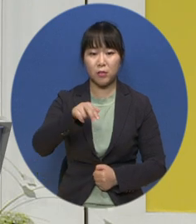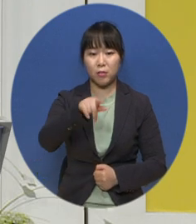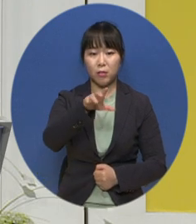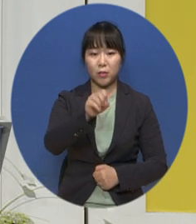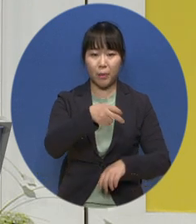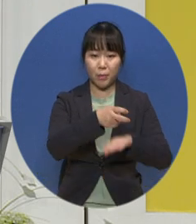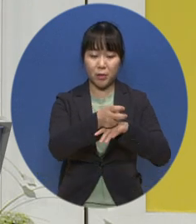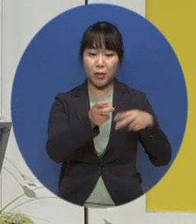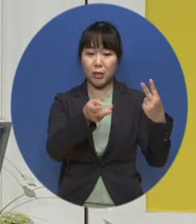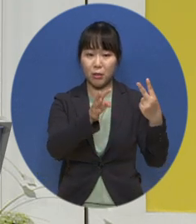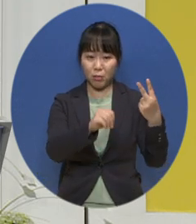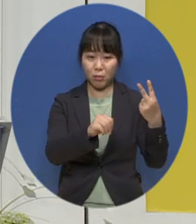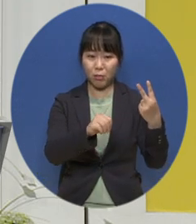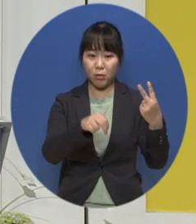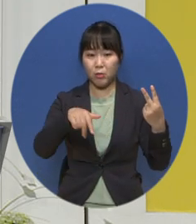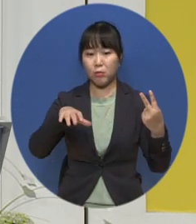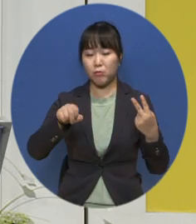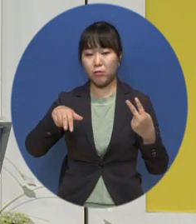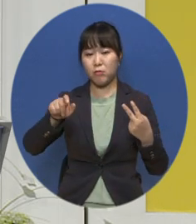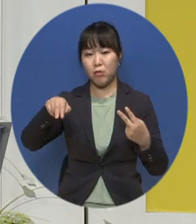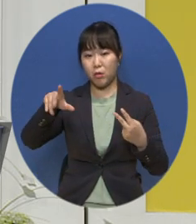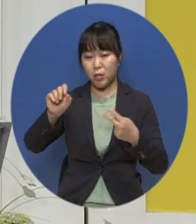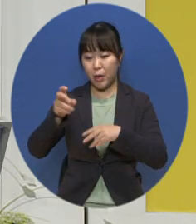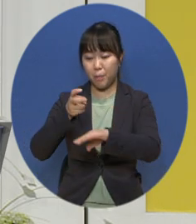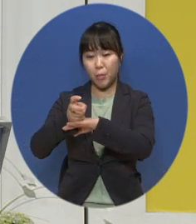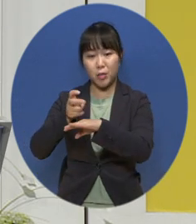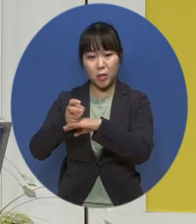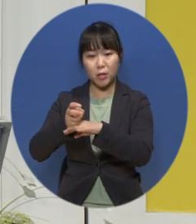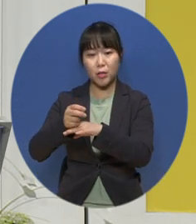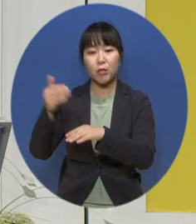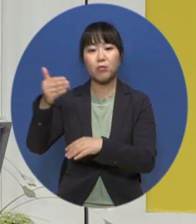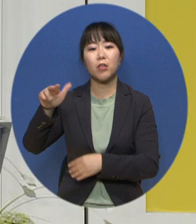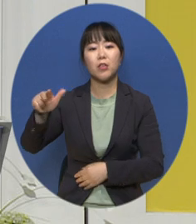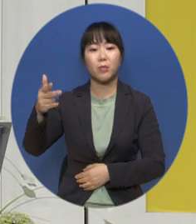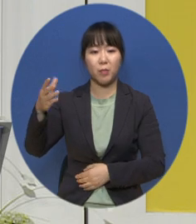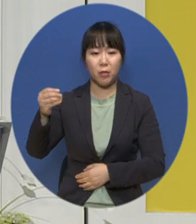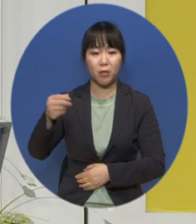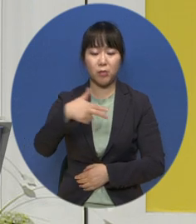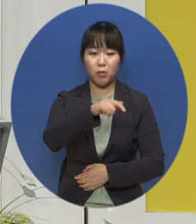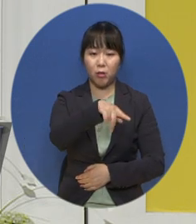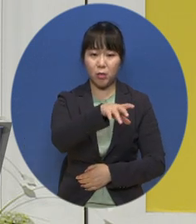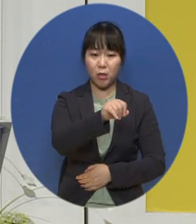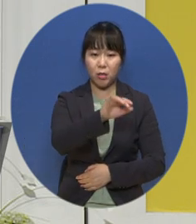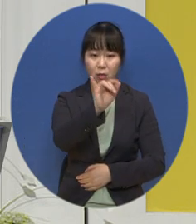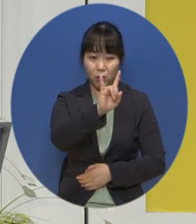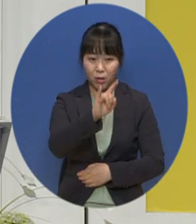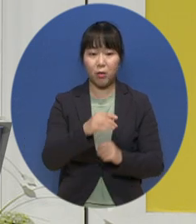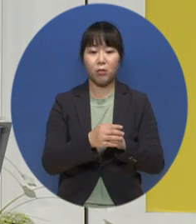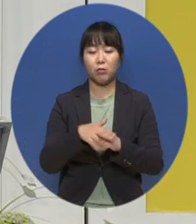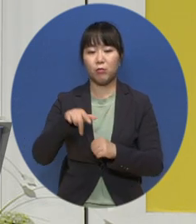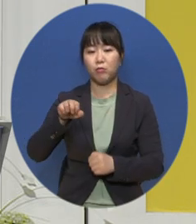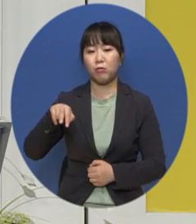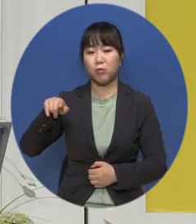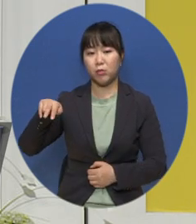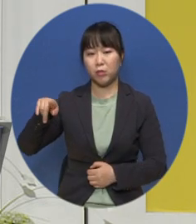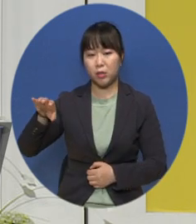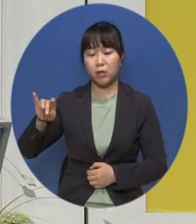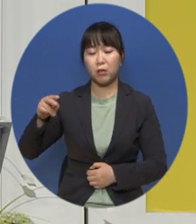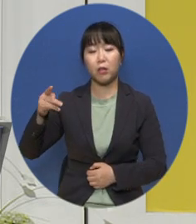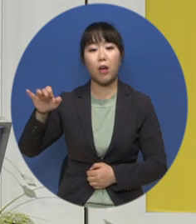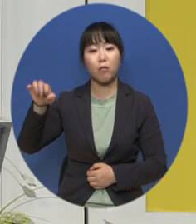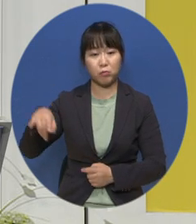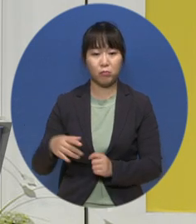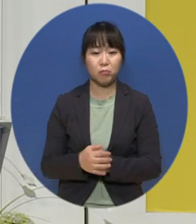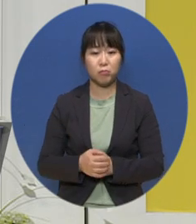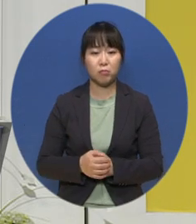요 중증의 3부 것에는 9천 700만 아니거든요 저상버스 현대에서 만든 매워요 종전에는 대우에서 만들었네요 번외 하더라도 나한테